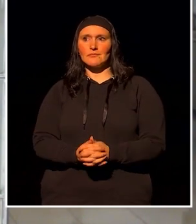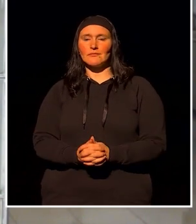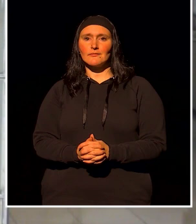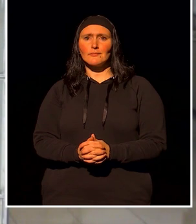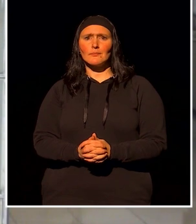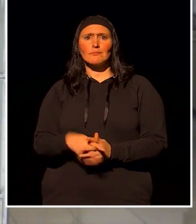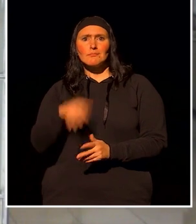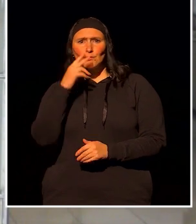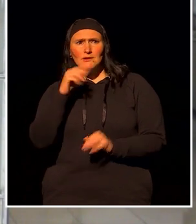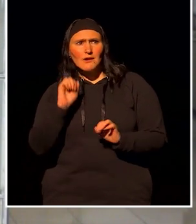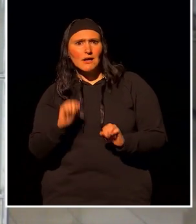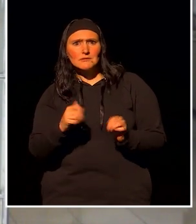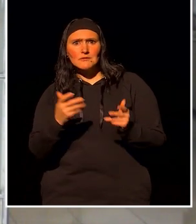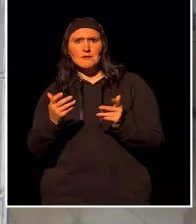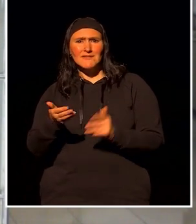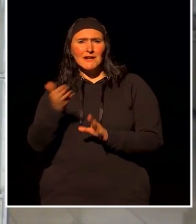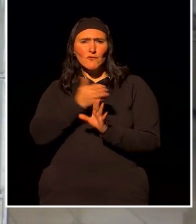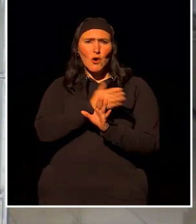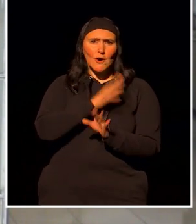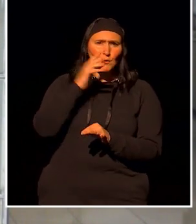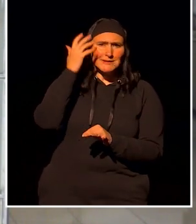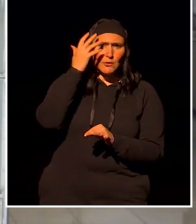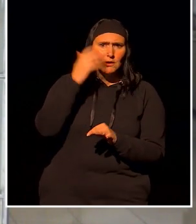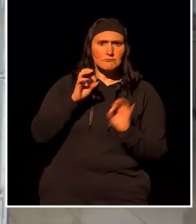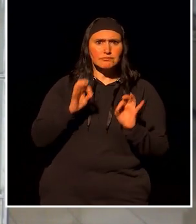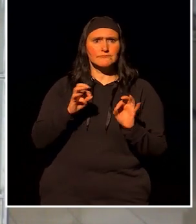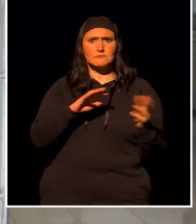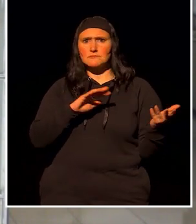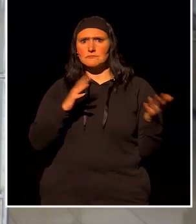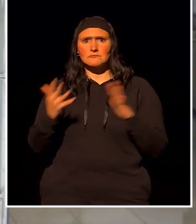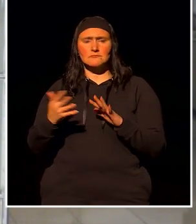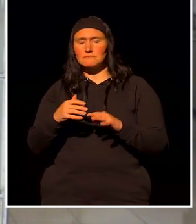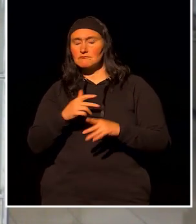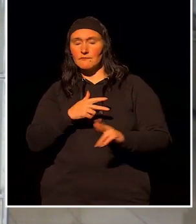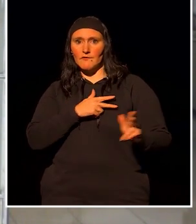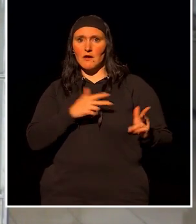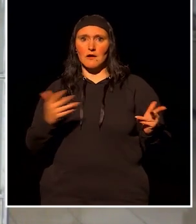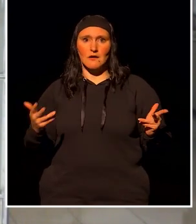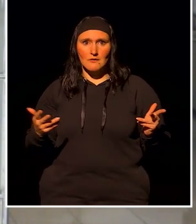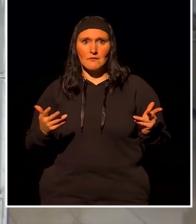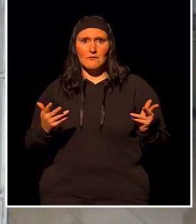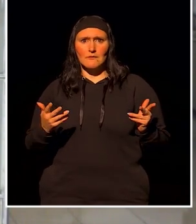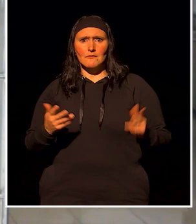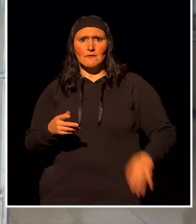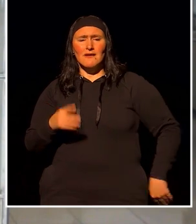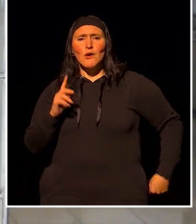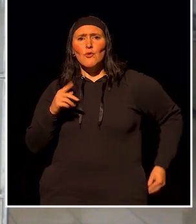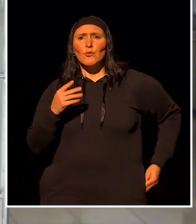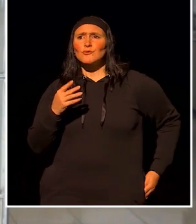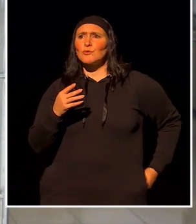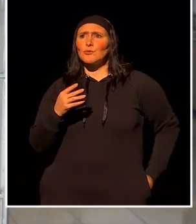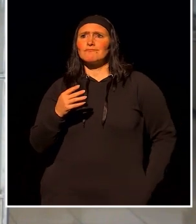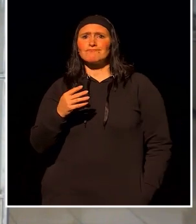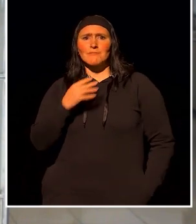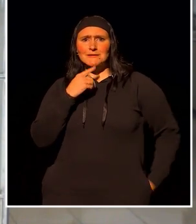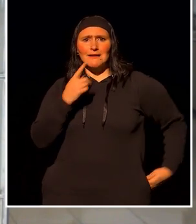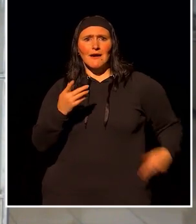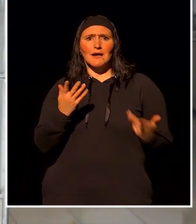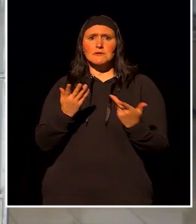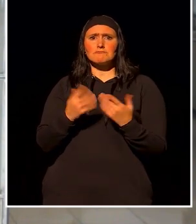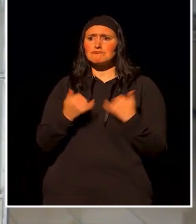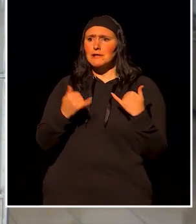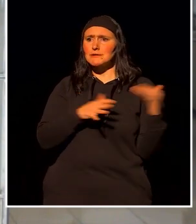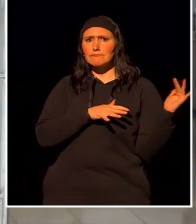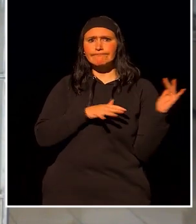wenn Theorie zur Praxis wird. Ja. Dieser Schlachtruf, schlachtet die Juden ab, ist ja nicht